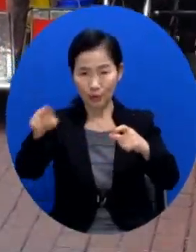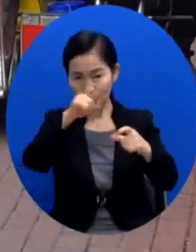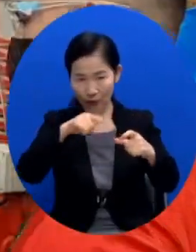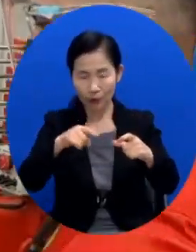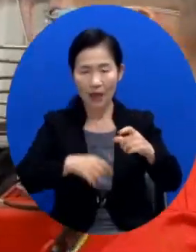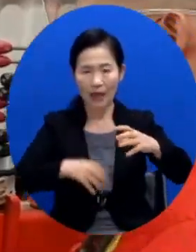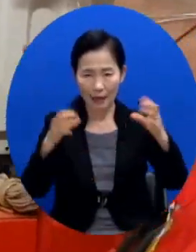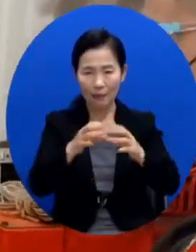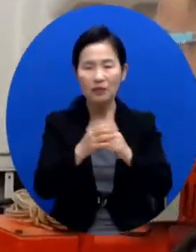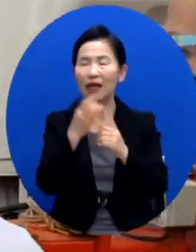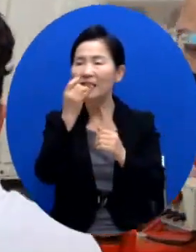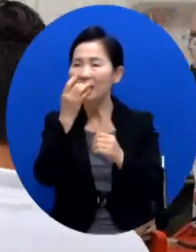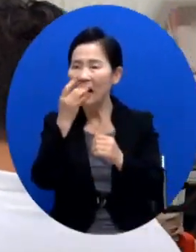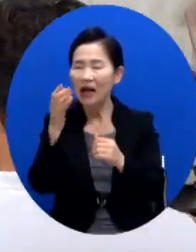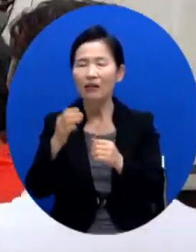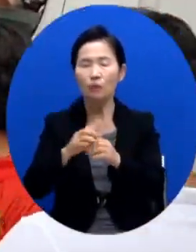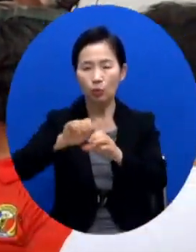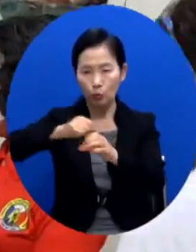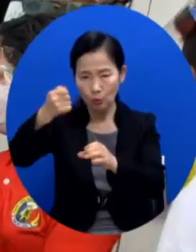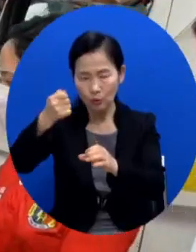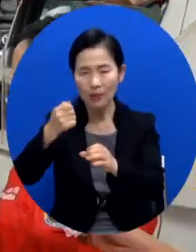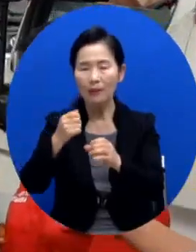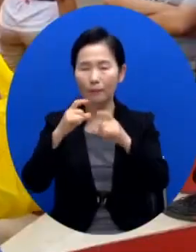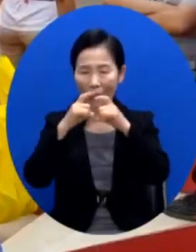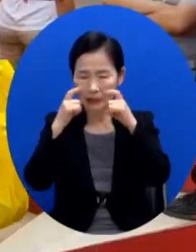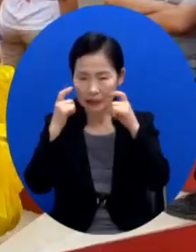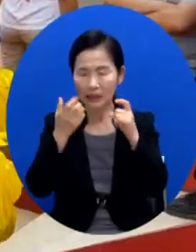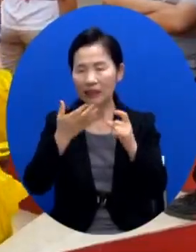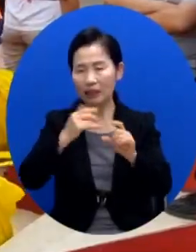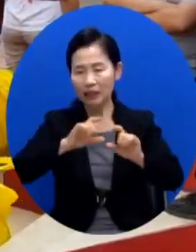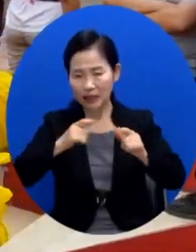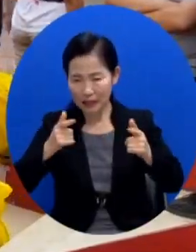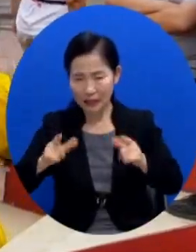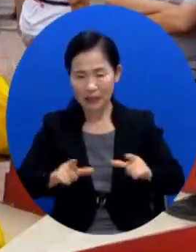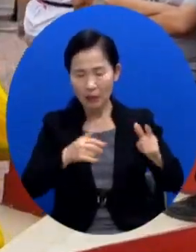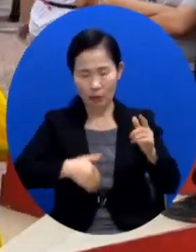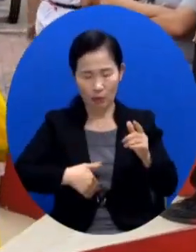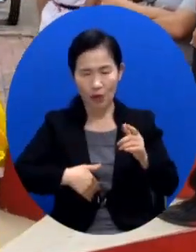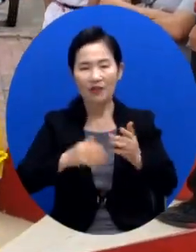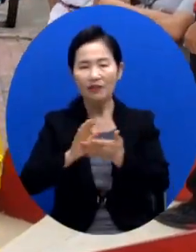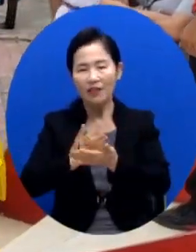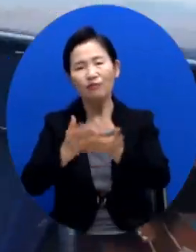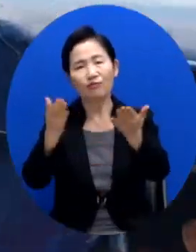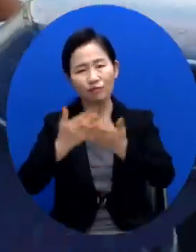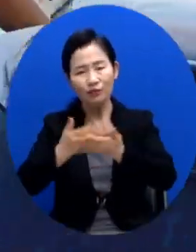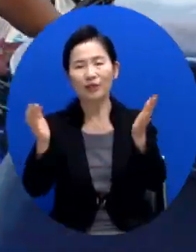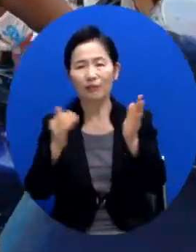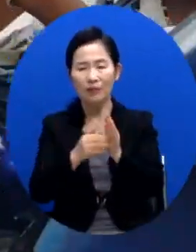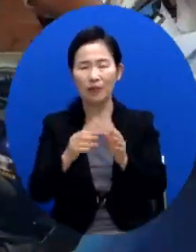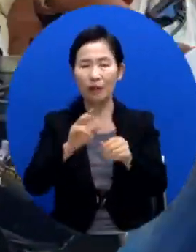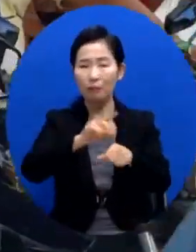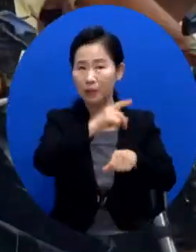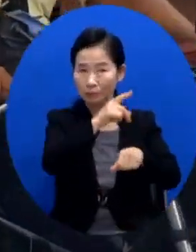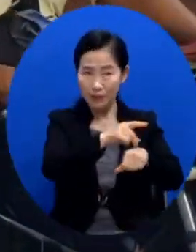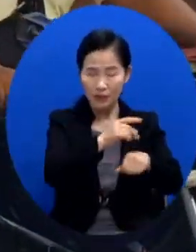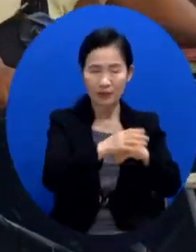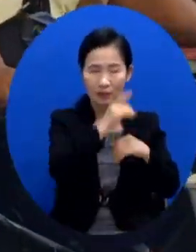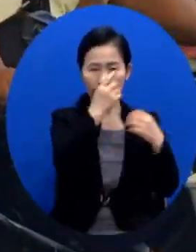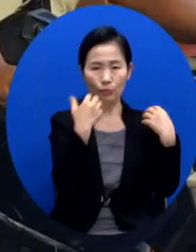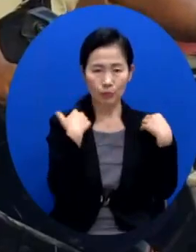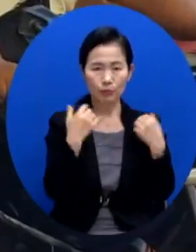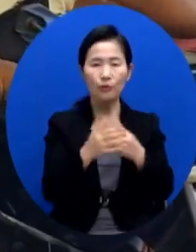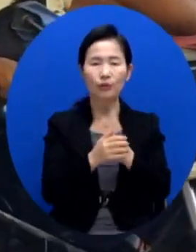운전자에게 쌀과 통조림 그리고 마스크 등 식료품과 생필품을 나눴습니다. 필리핀 정부가 트라이시클